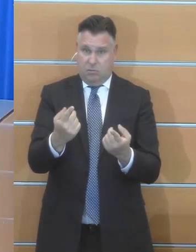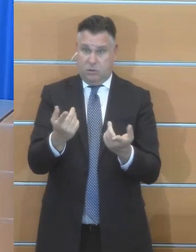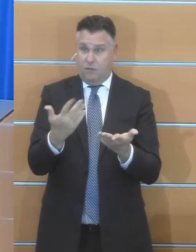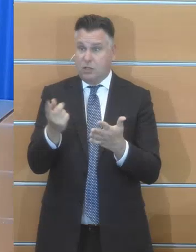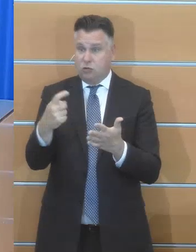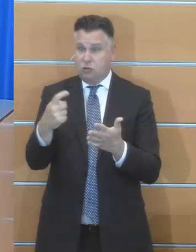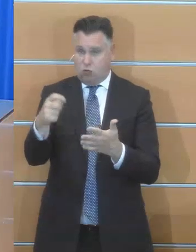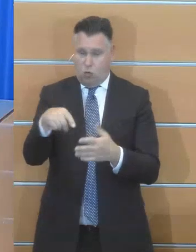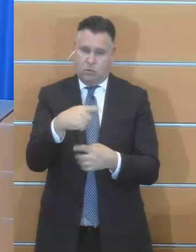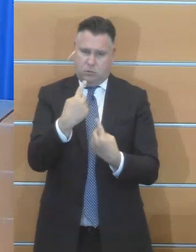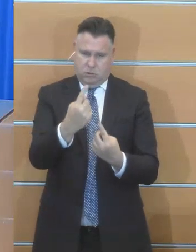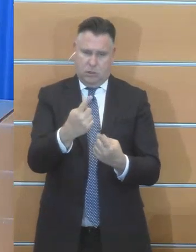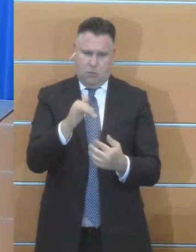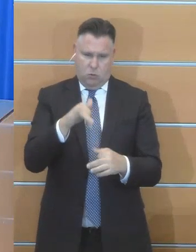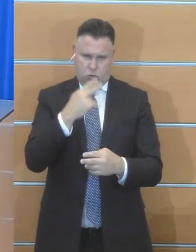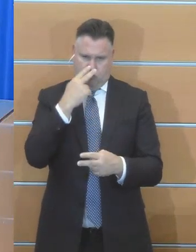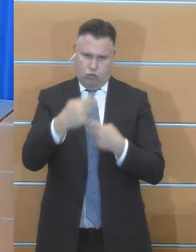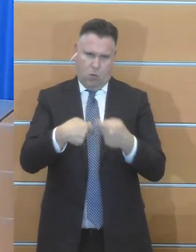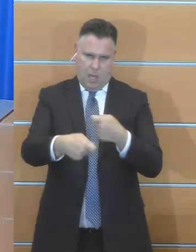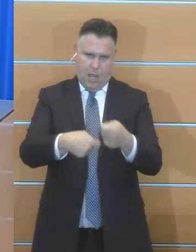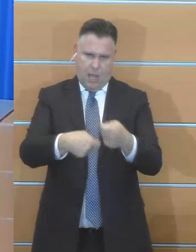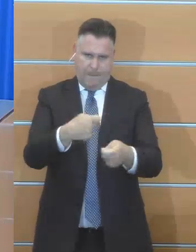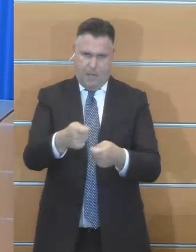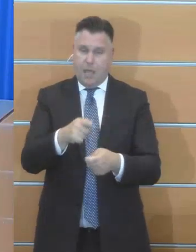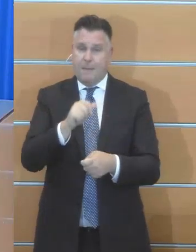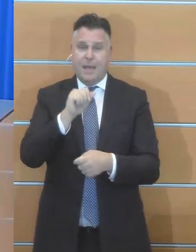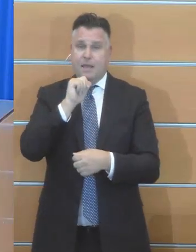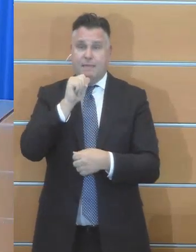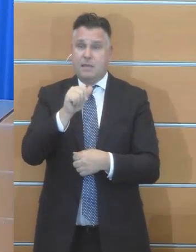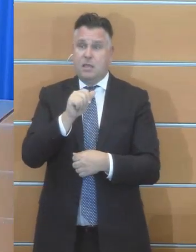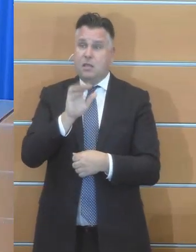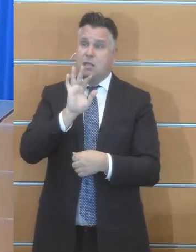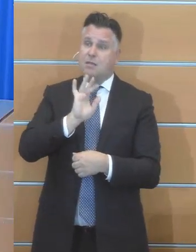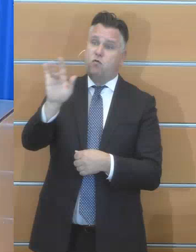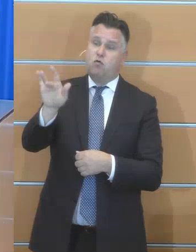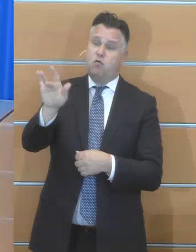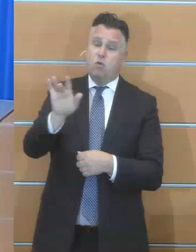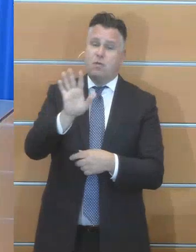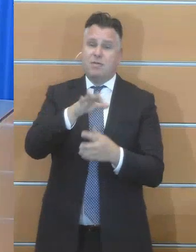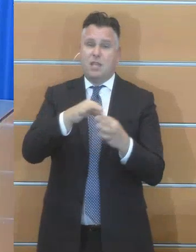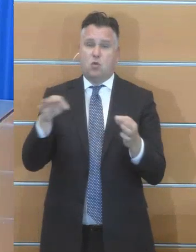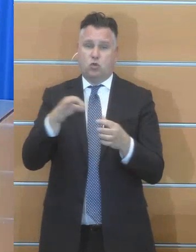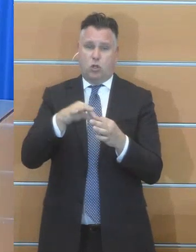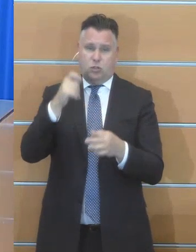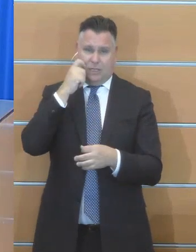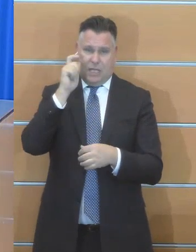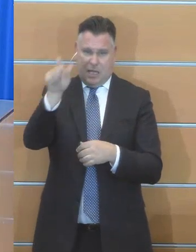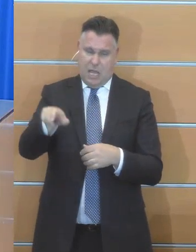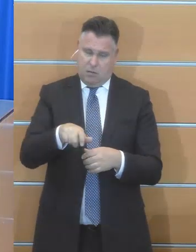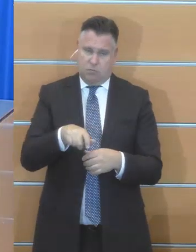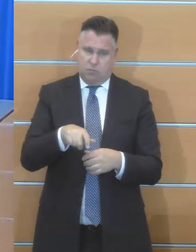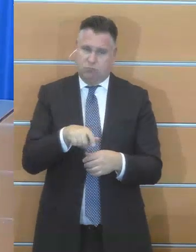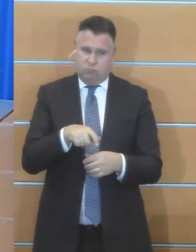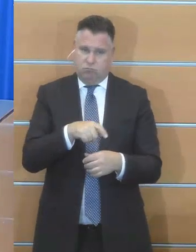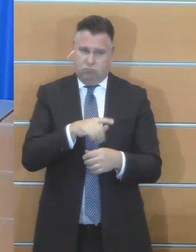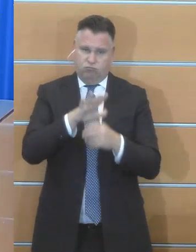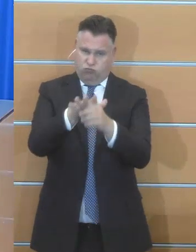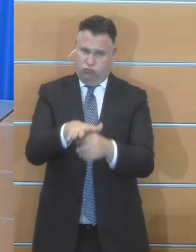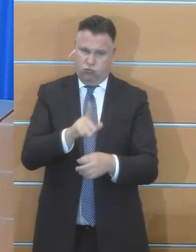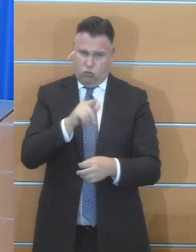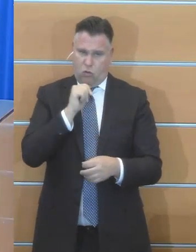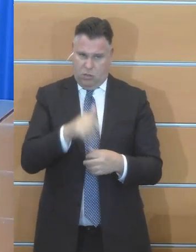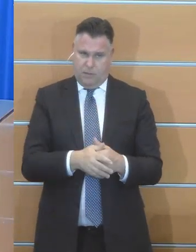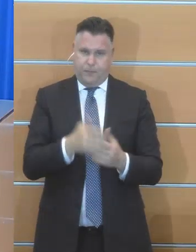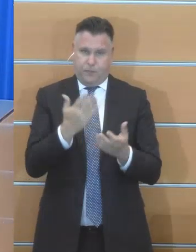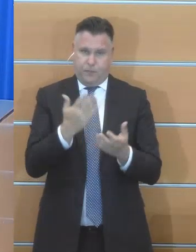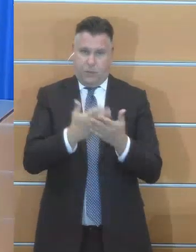auslöffeln aber bitte nicht auf Kosten der Niederösterreicherinnen und Niederösterreicher den